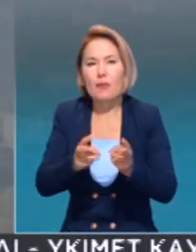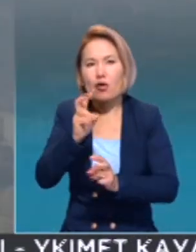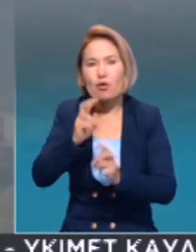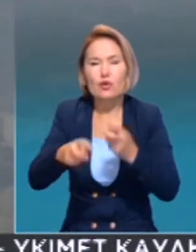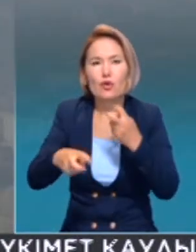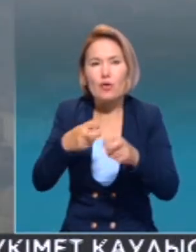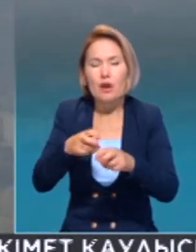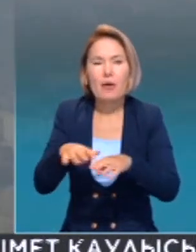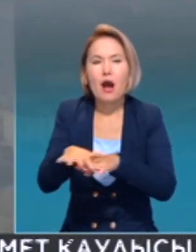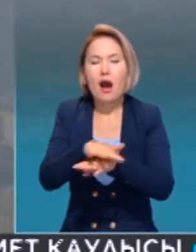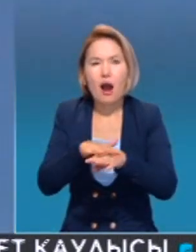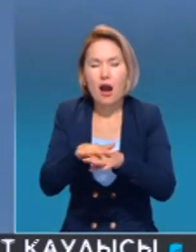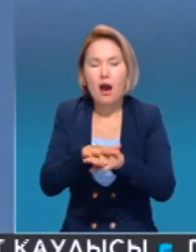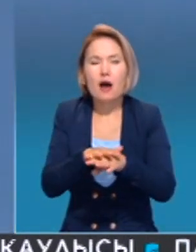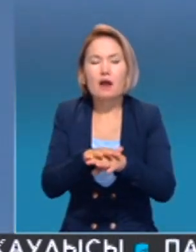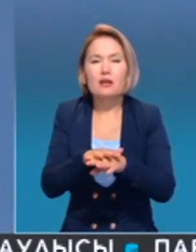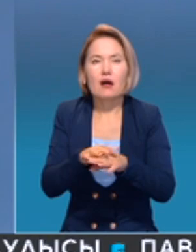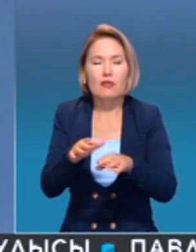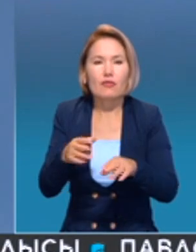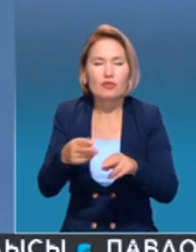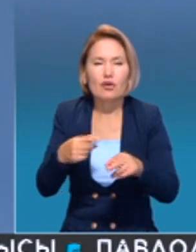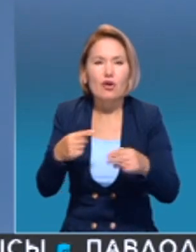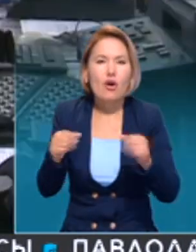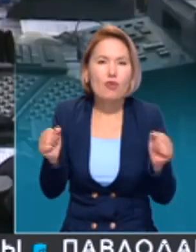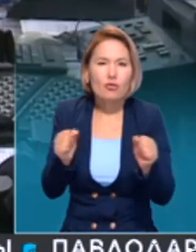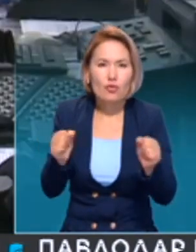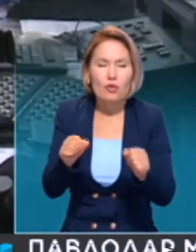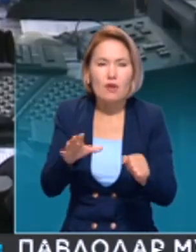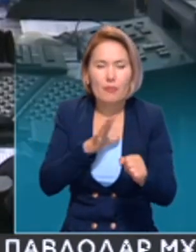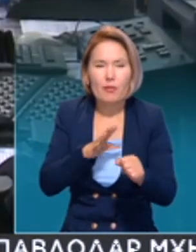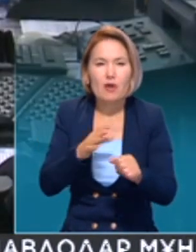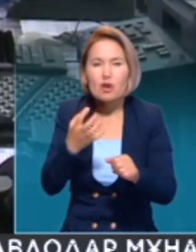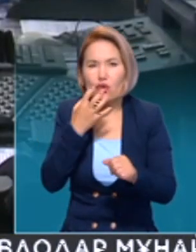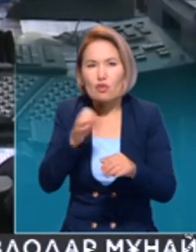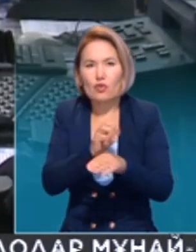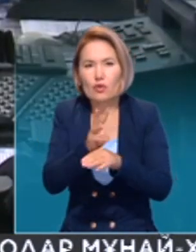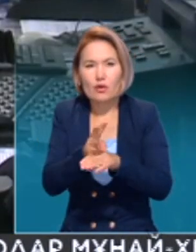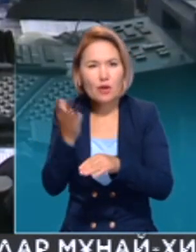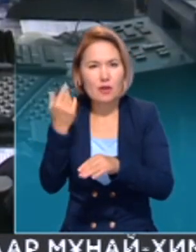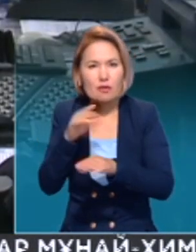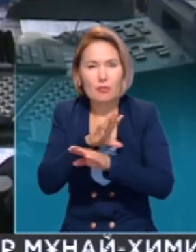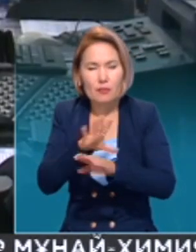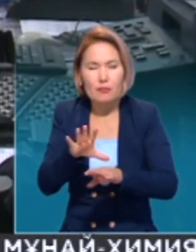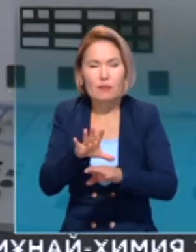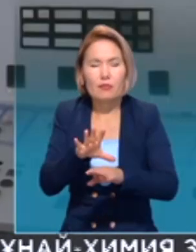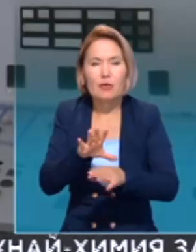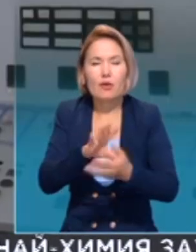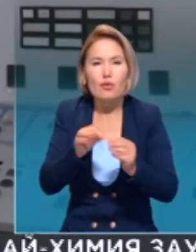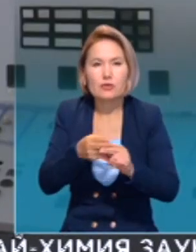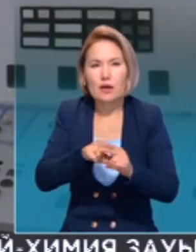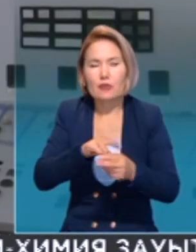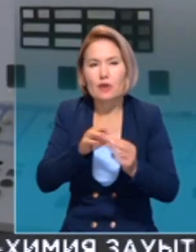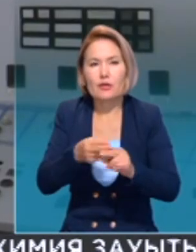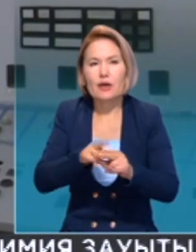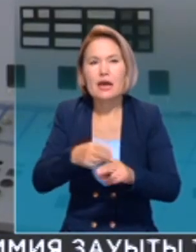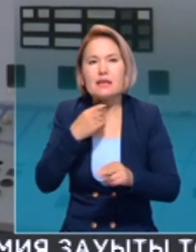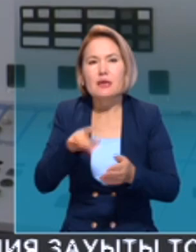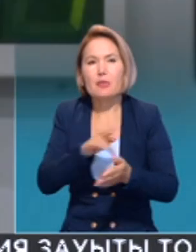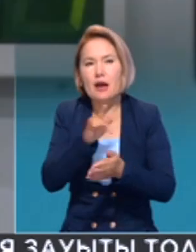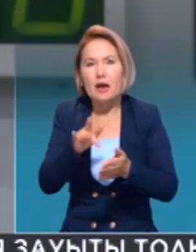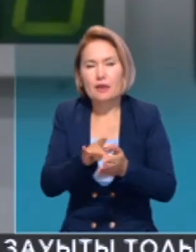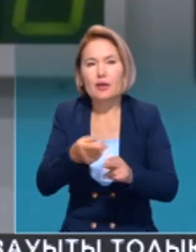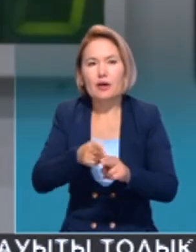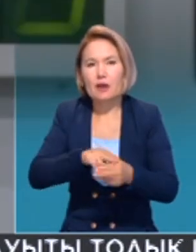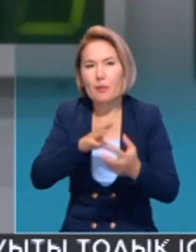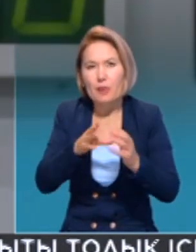болып, шаһар халқы жылусыз қалған еді. Осы аталған орталықты күрделі жөндеуден өткізудің жоспары бар. Бұдан бөлек Семей қаласының